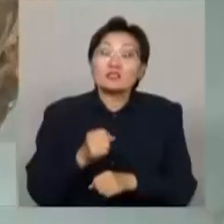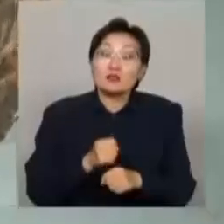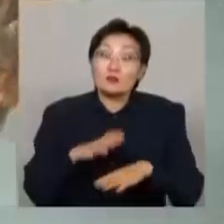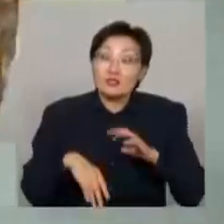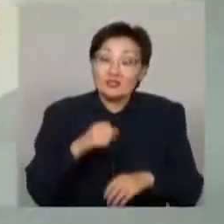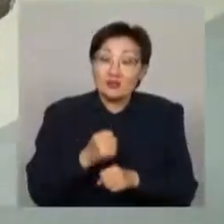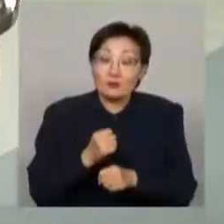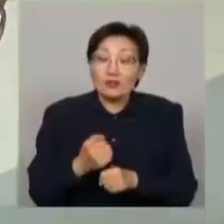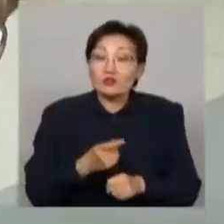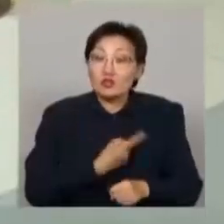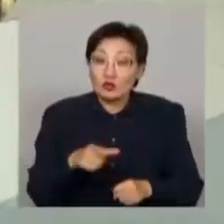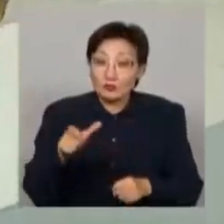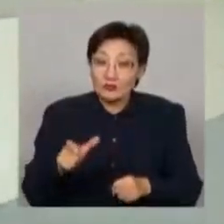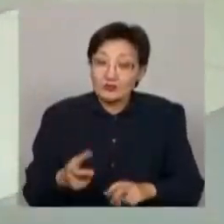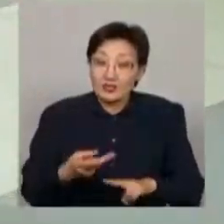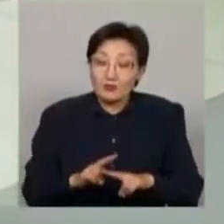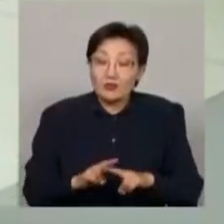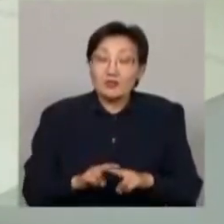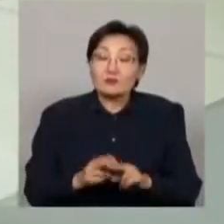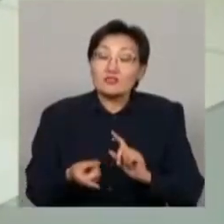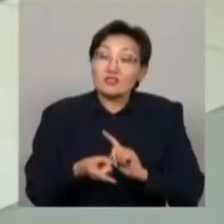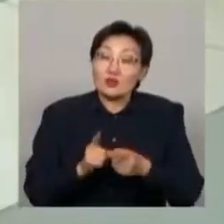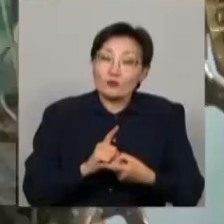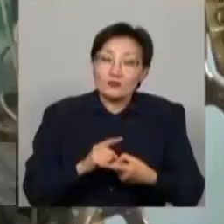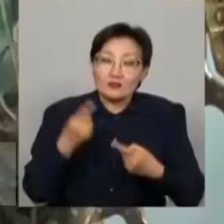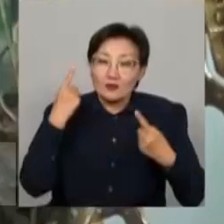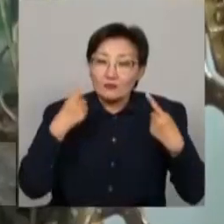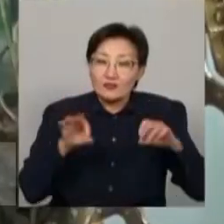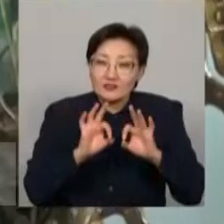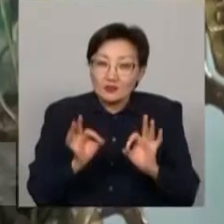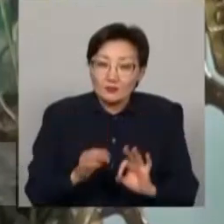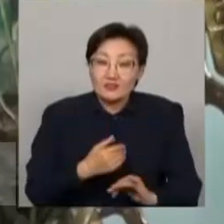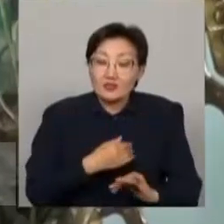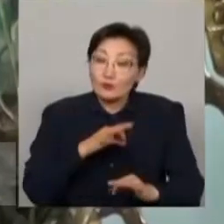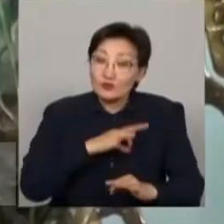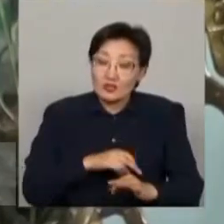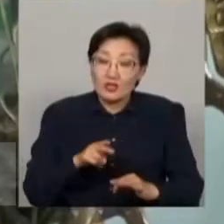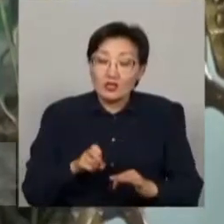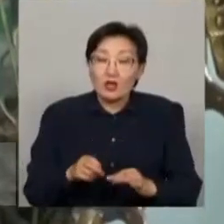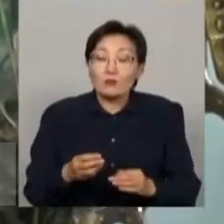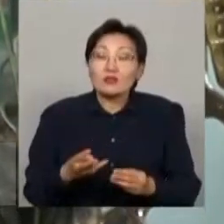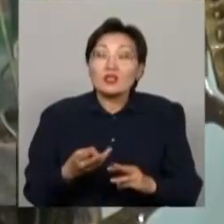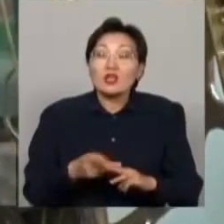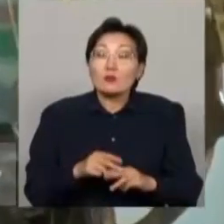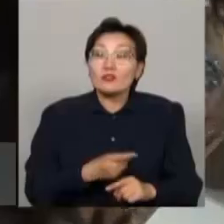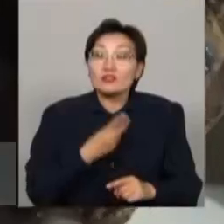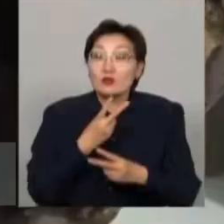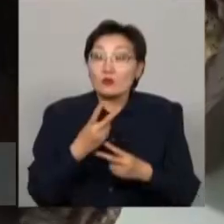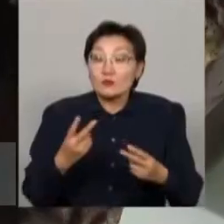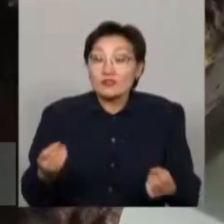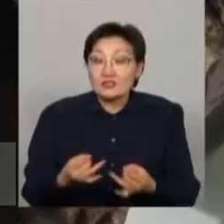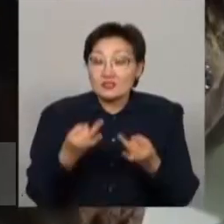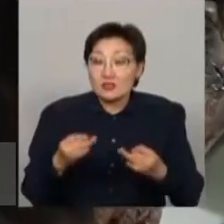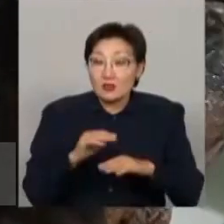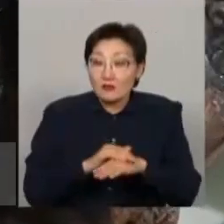Габитом Темирбековым. До того, как эта коряга превратилась в произведение искусства, ее хотели использовать как топливо. Но мастер увидел интересную